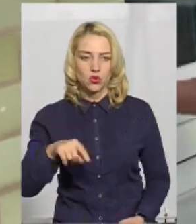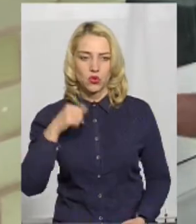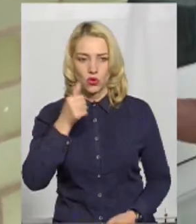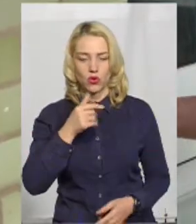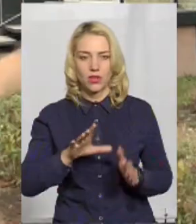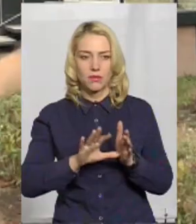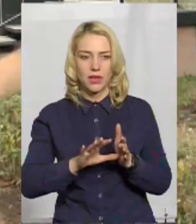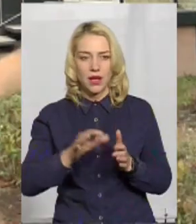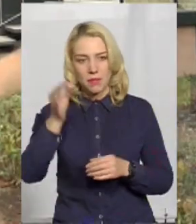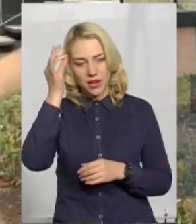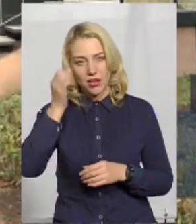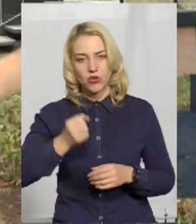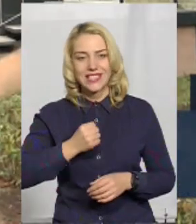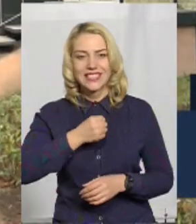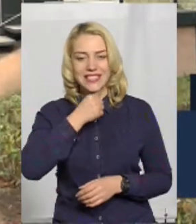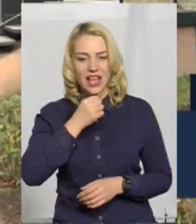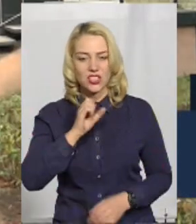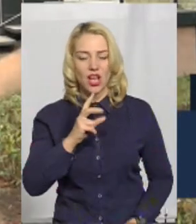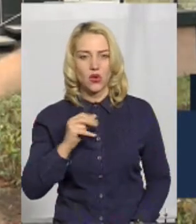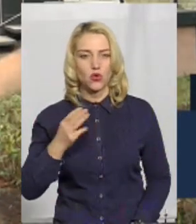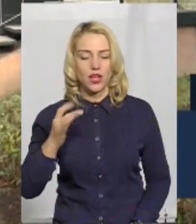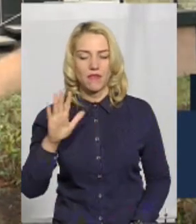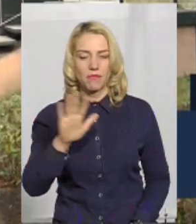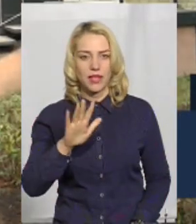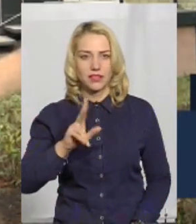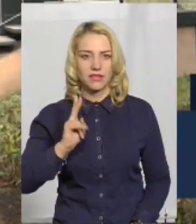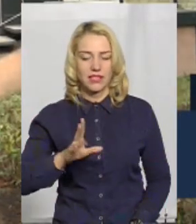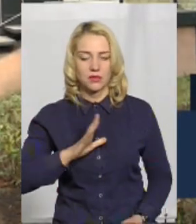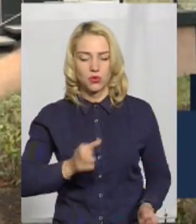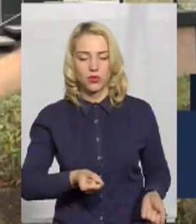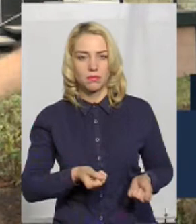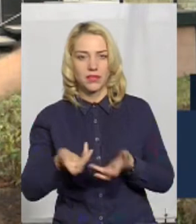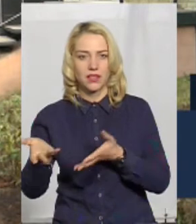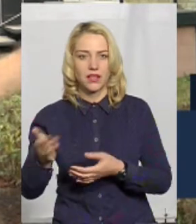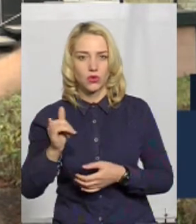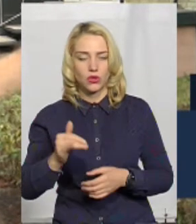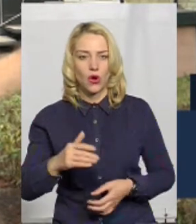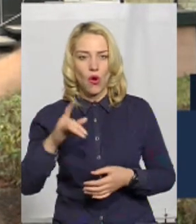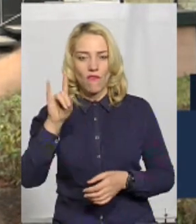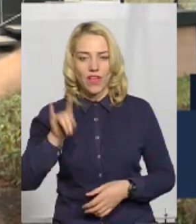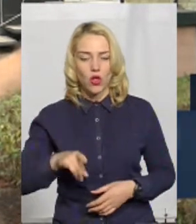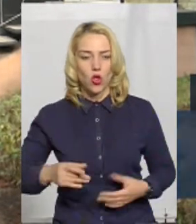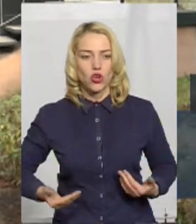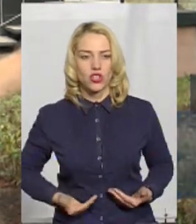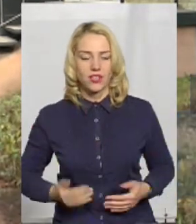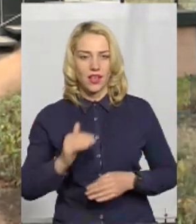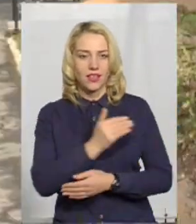Ганна Данилюк. О 5:20 було підкинуте у вікно життя